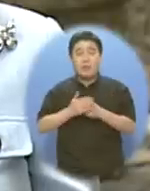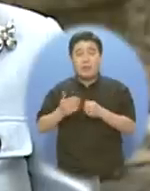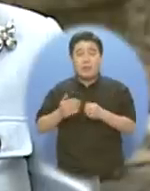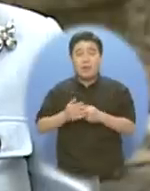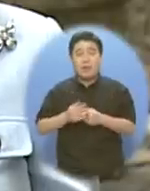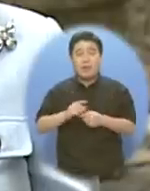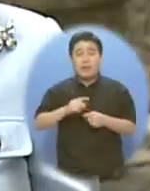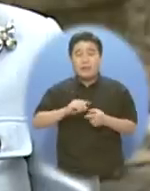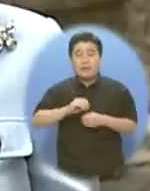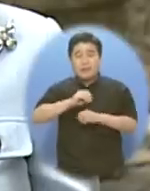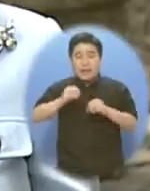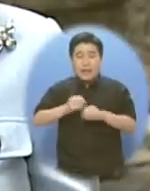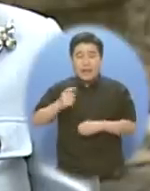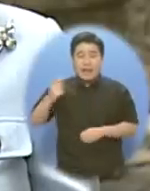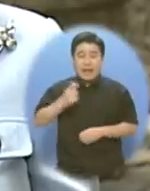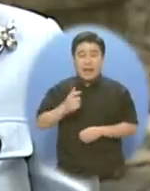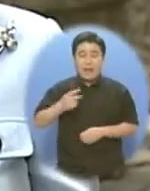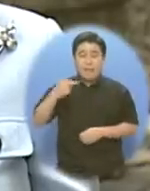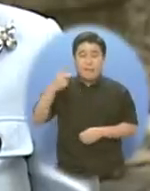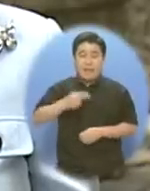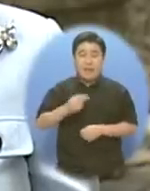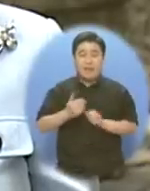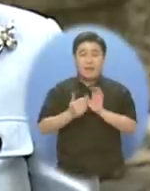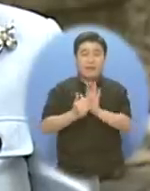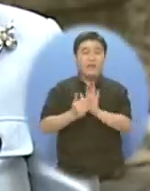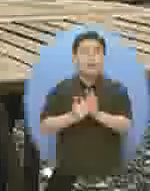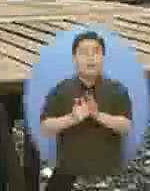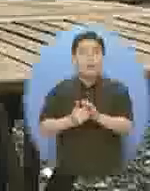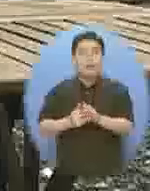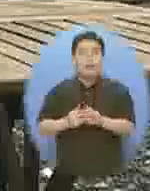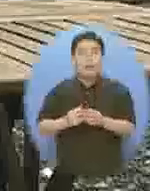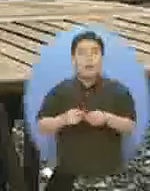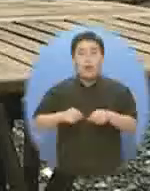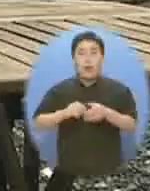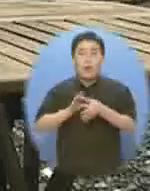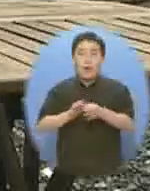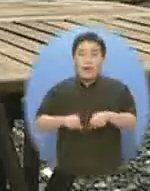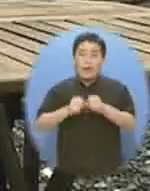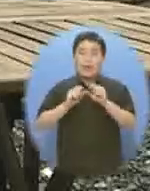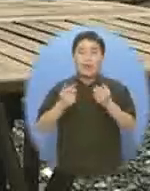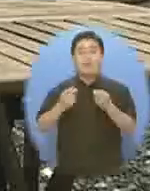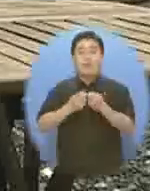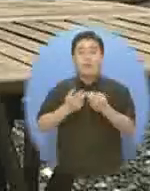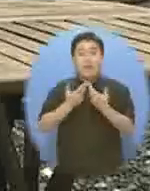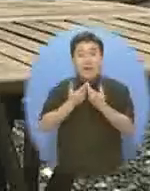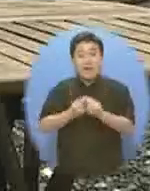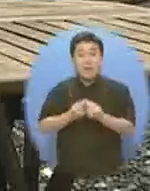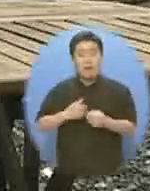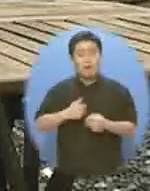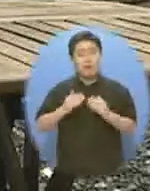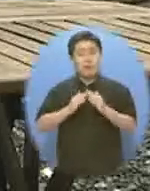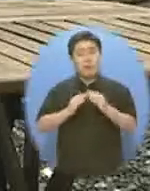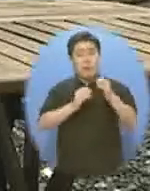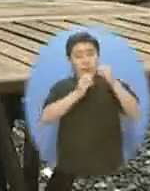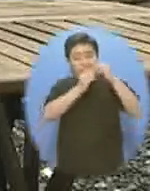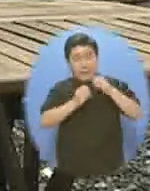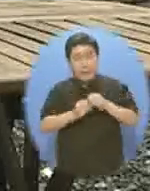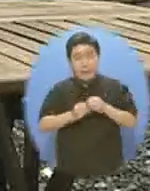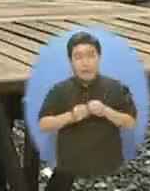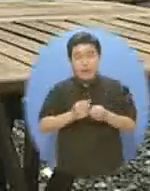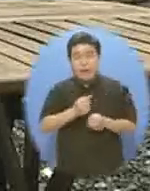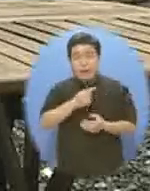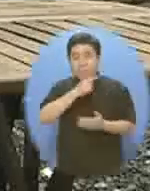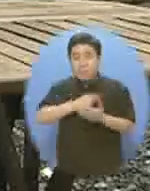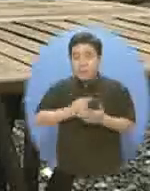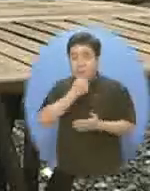단호하게 얘기를 하는 것이 관계를 깨지 않은 방법이거든요 예를 들면은 우리 집은 대대로 절대 보증은 못 서게 돼